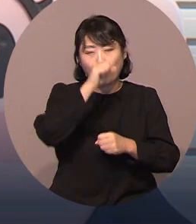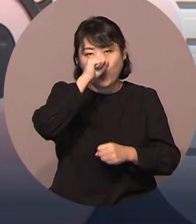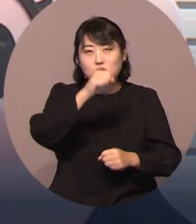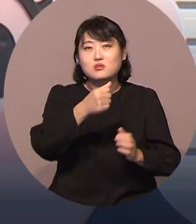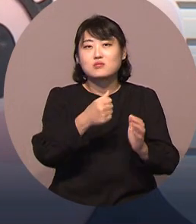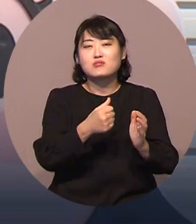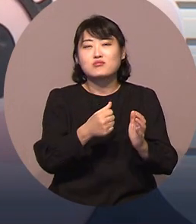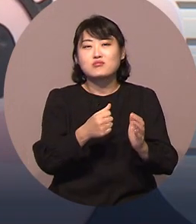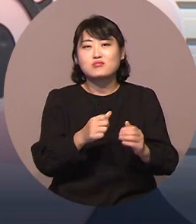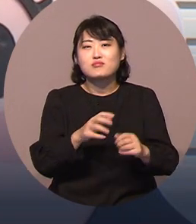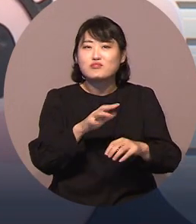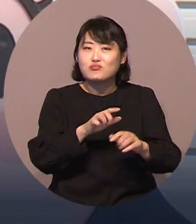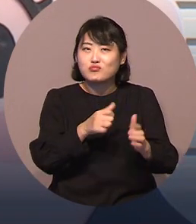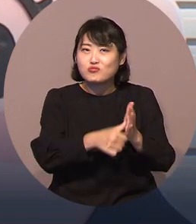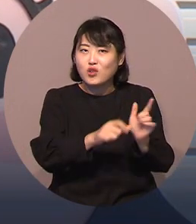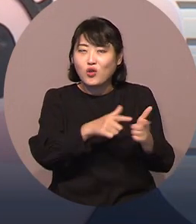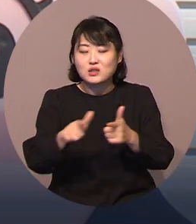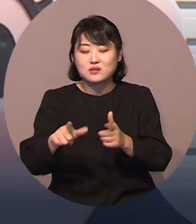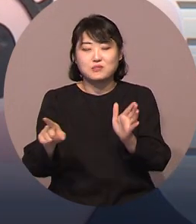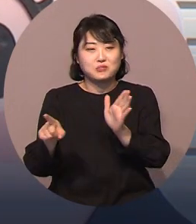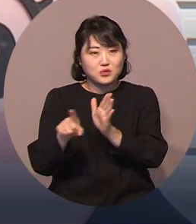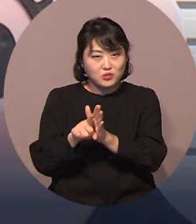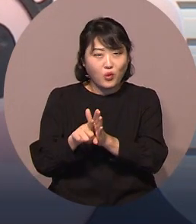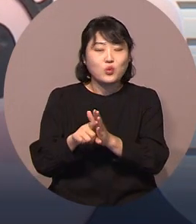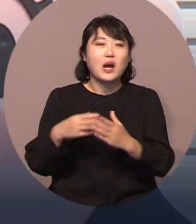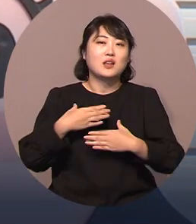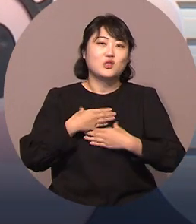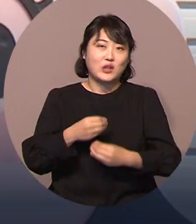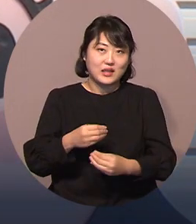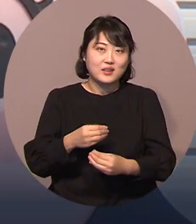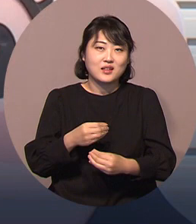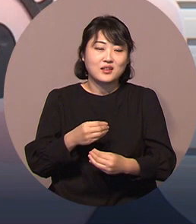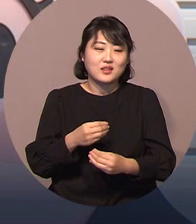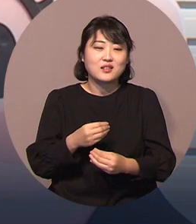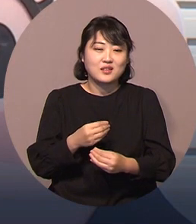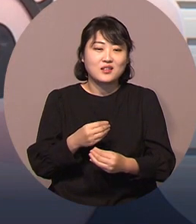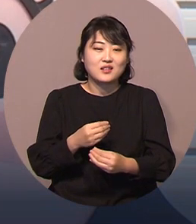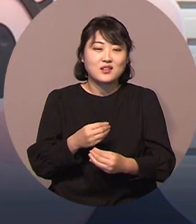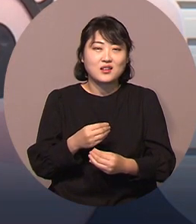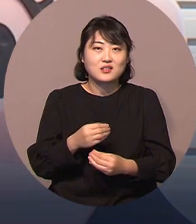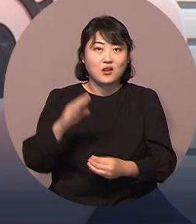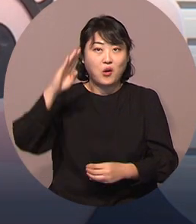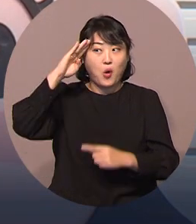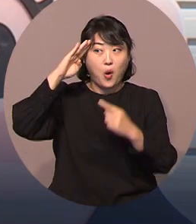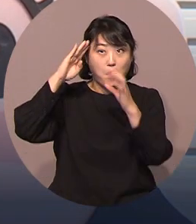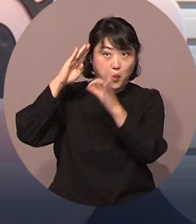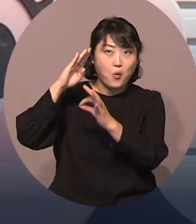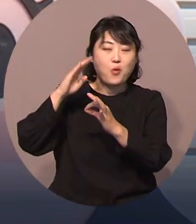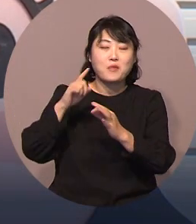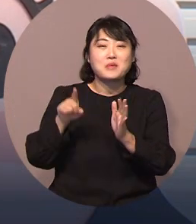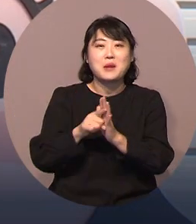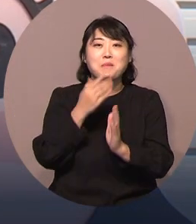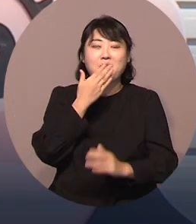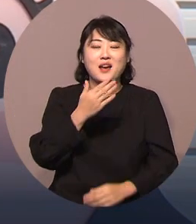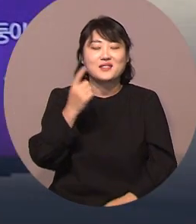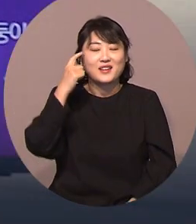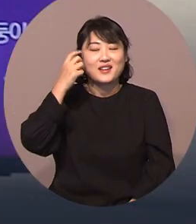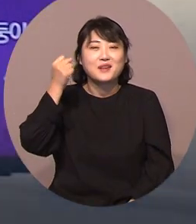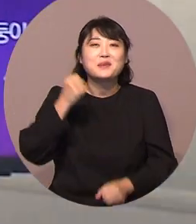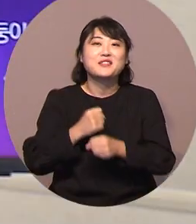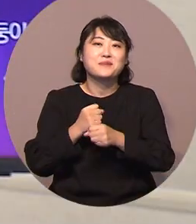농산물도 어 또 믿음과 아 그리고 안정성 확보에 바로 보증수표가 될 수 있다 이렇게 생